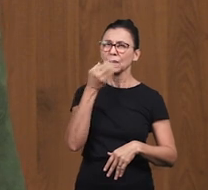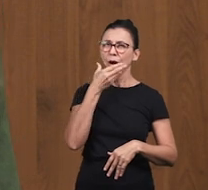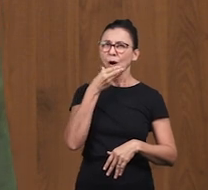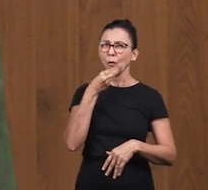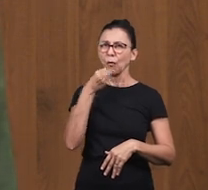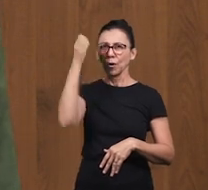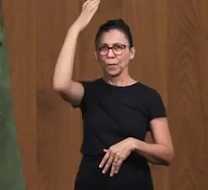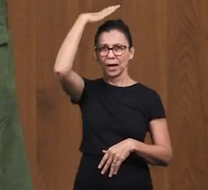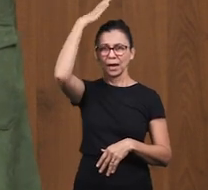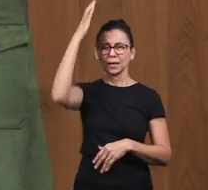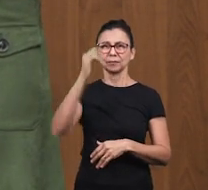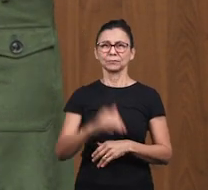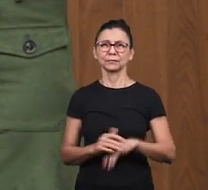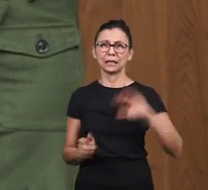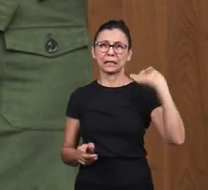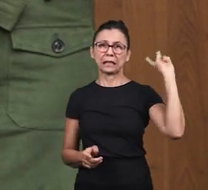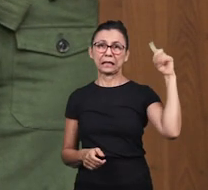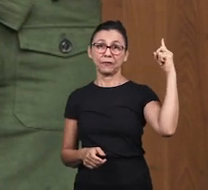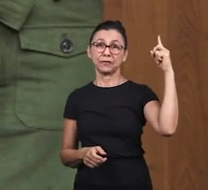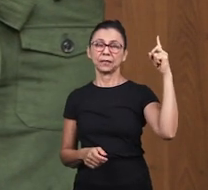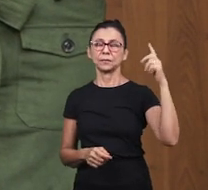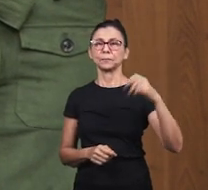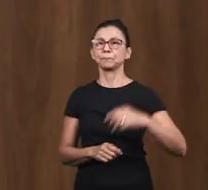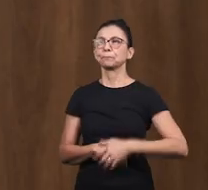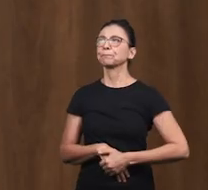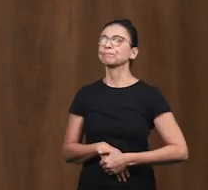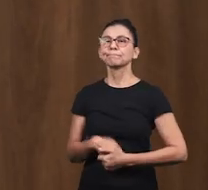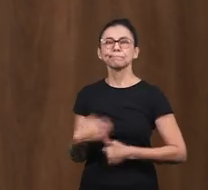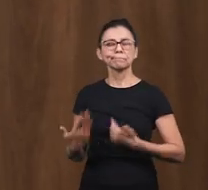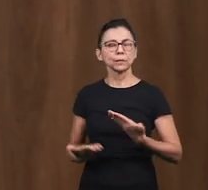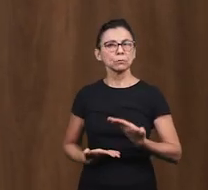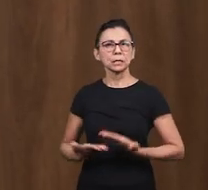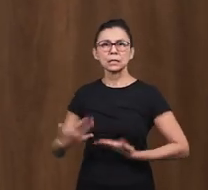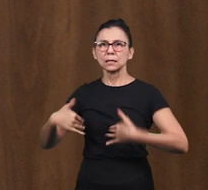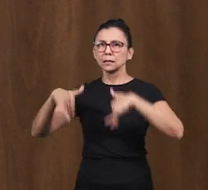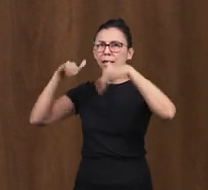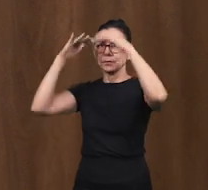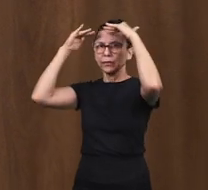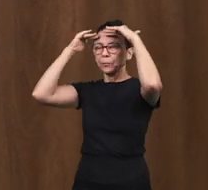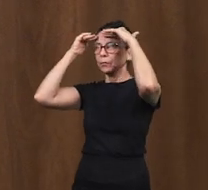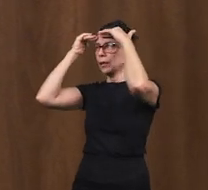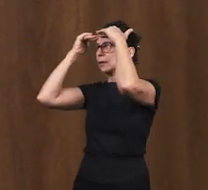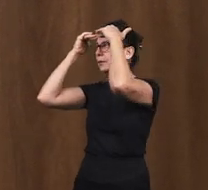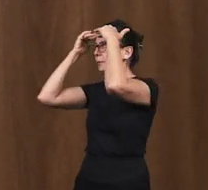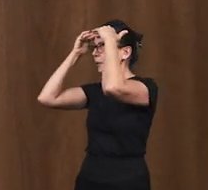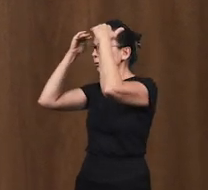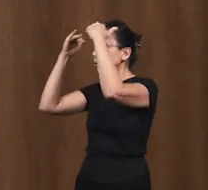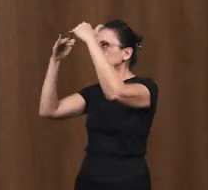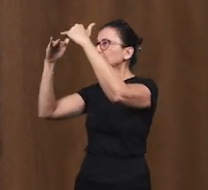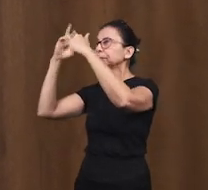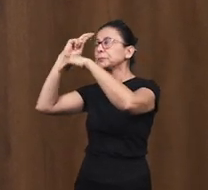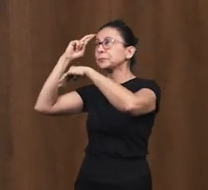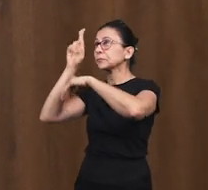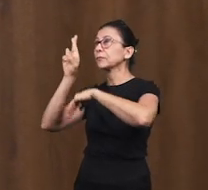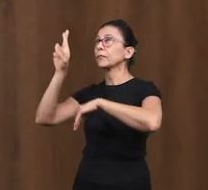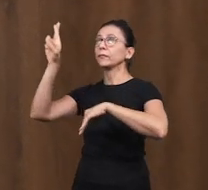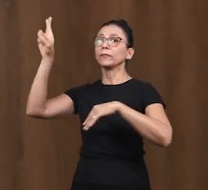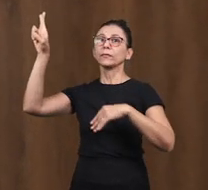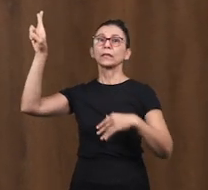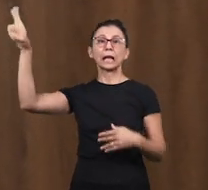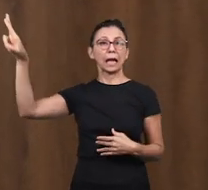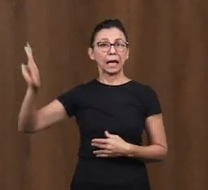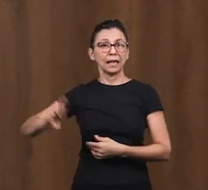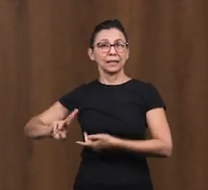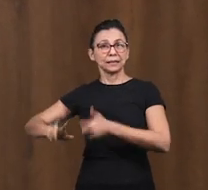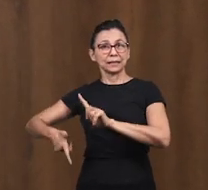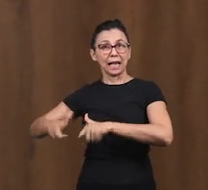placer l'exemple du roi David. Vous vous rappelez qui a été le roi David? David a été un serviteur obéissant au Seigneur. Le roi David, il a